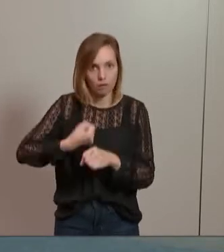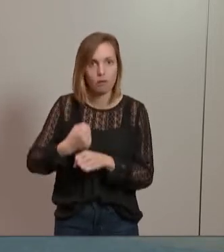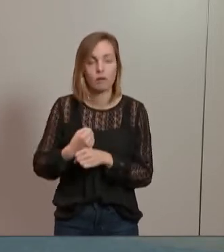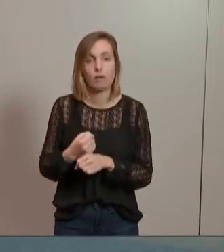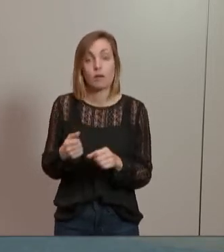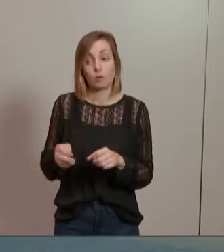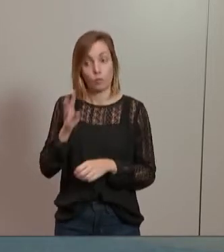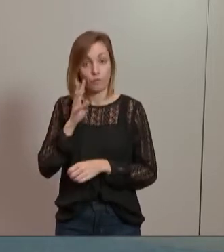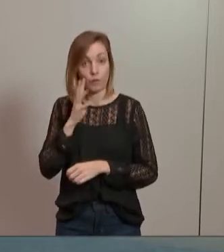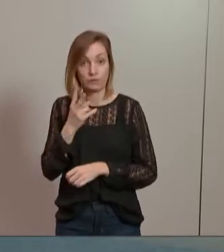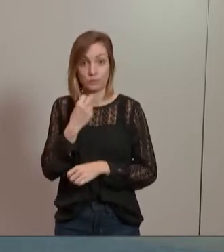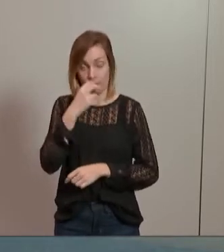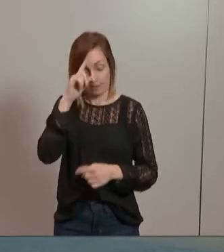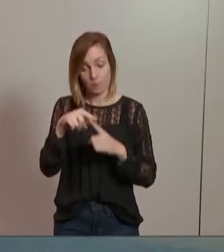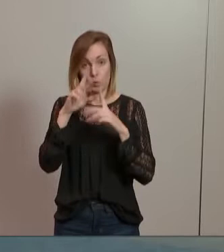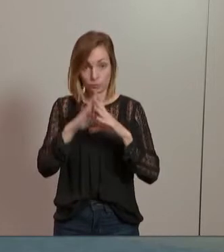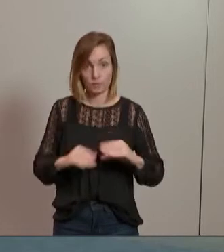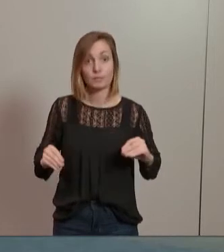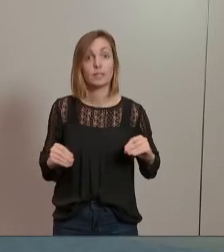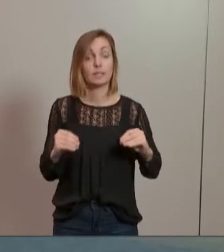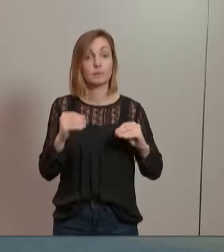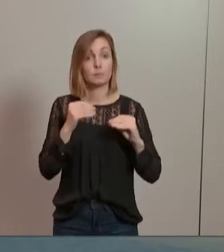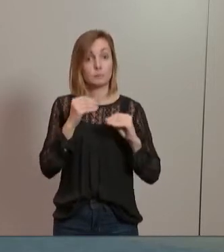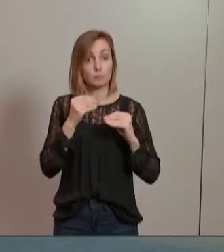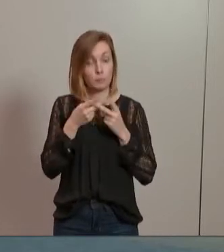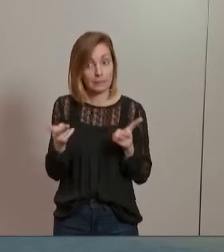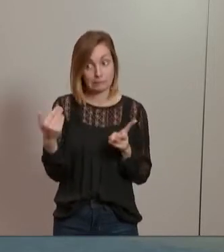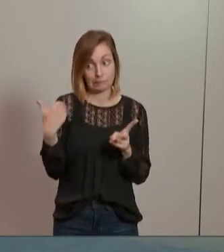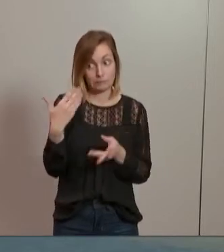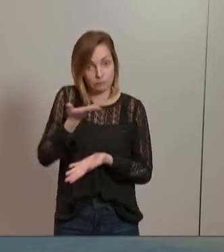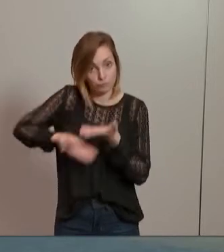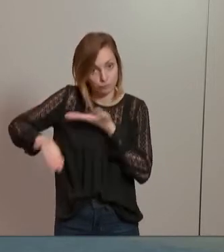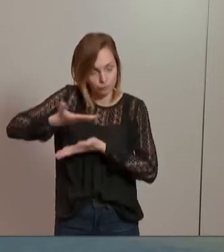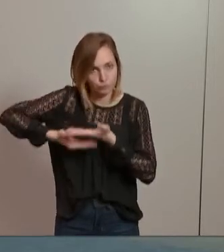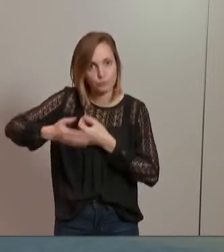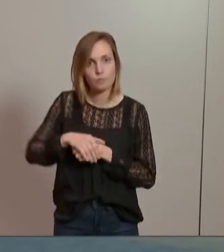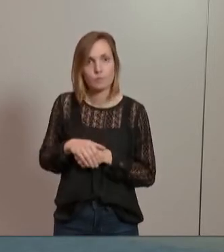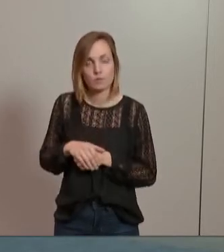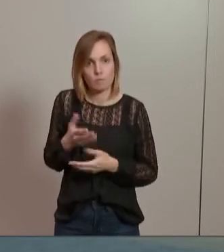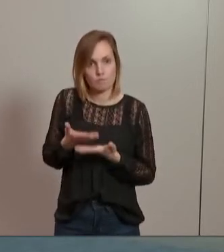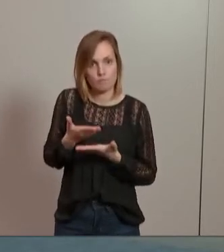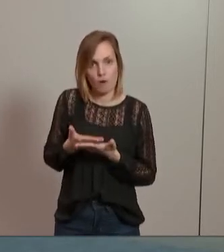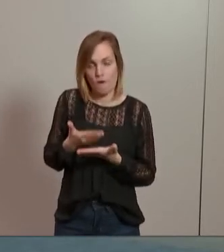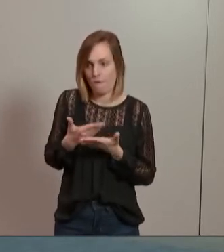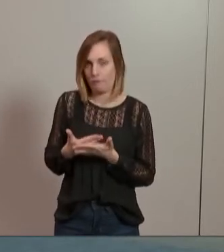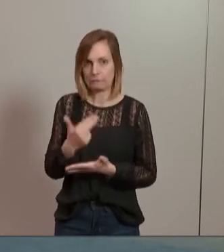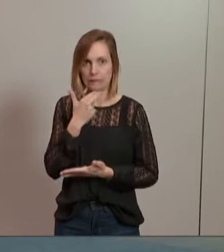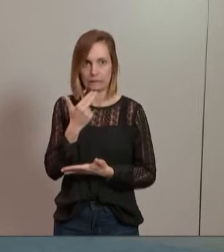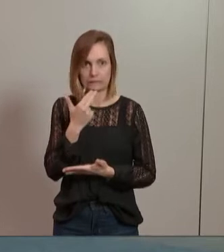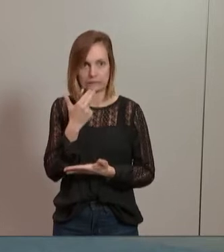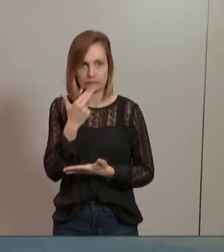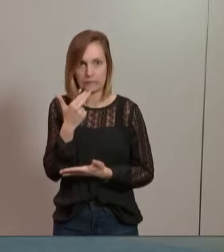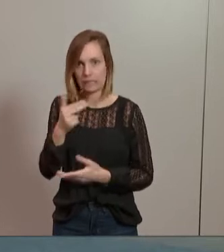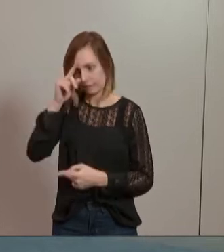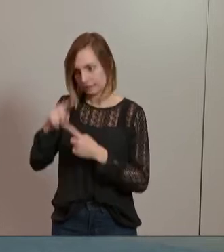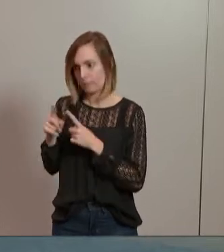conférence citoyenne sur la tranquillité publique évoquée tout à l'heure, d'éprouver la qualité des productions issues d'échanges et de la confrontation